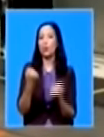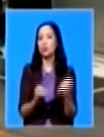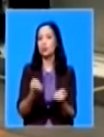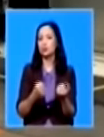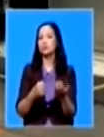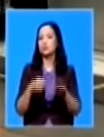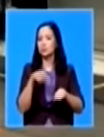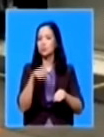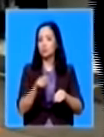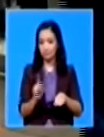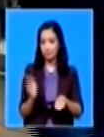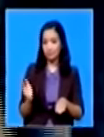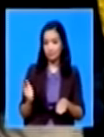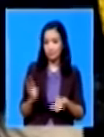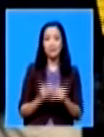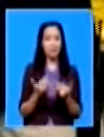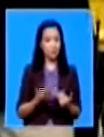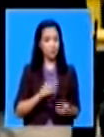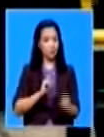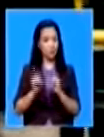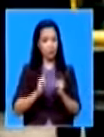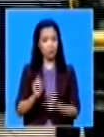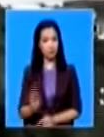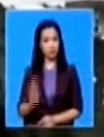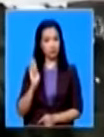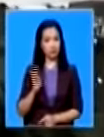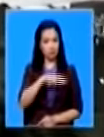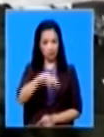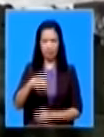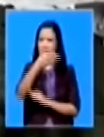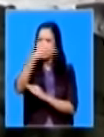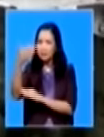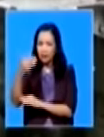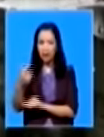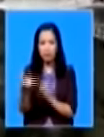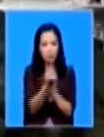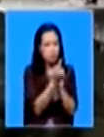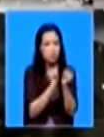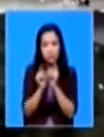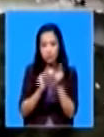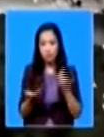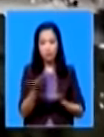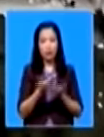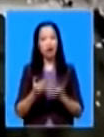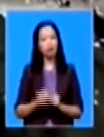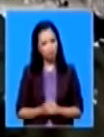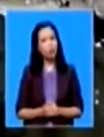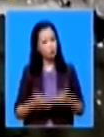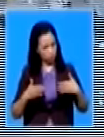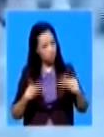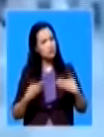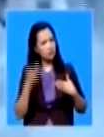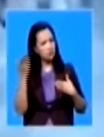งอีโคคาร์เนี่ยแล้วก็วันนี้ผมก็มีการพูดคุยกับหลายบริษัทนะต่างชาติที่มาคุยกับที่รัฐบาลเนี่ยนะเขามีความยินดีที่จะขย